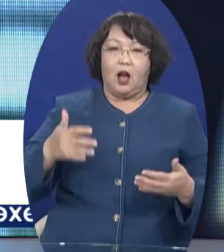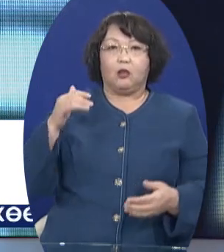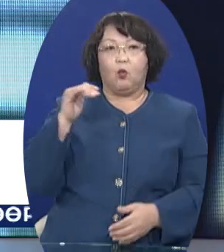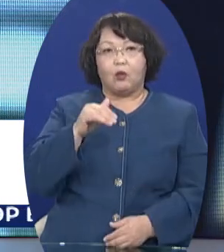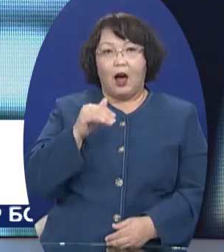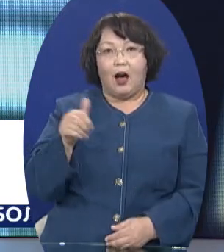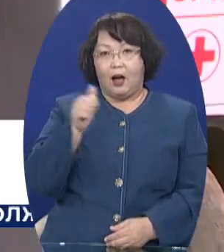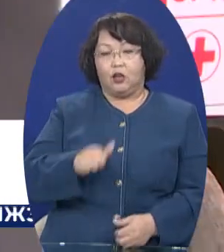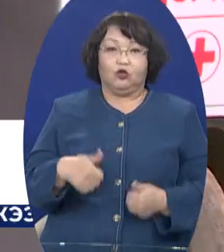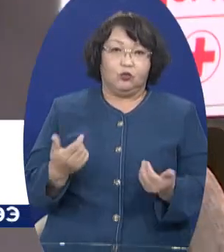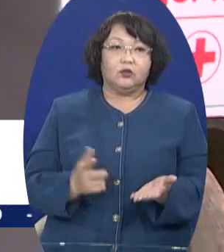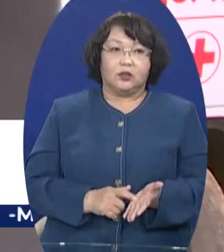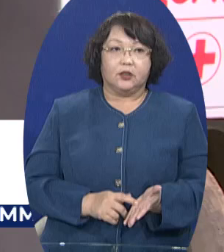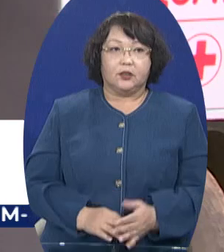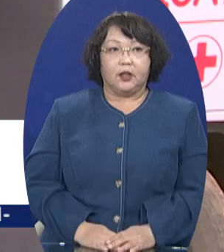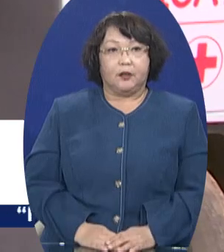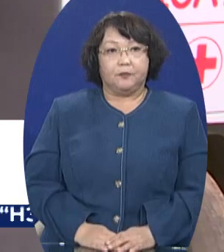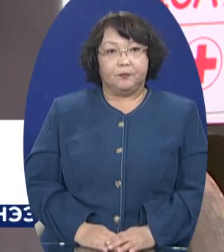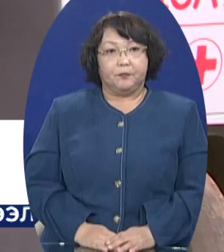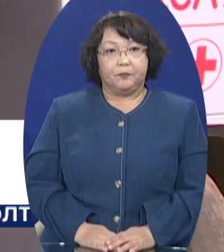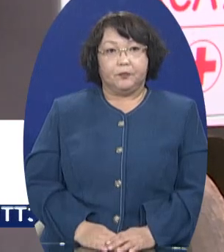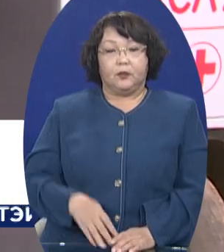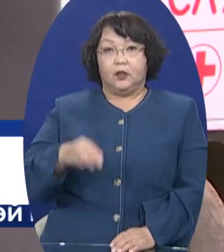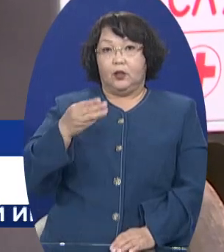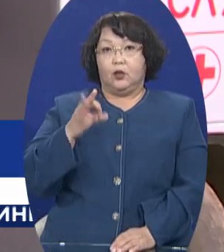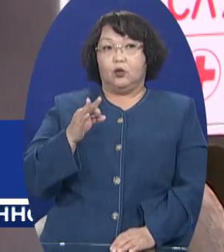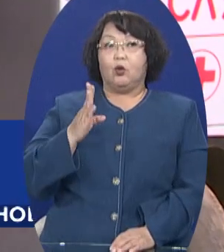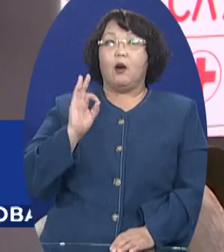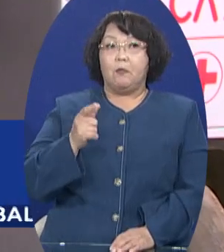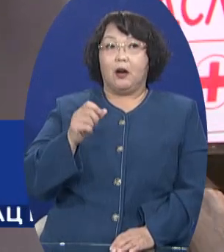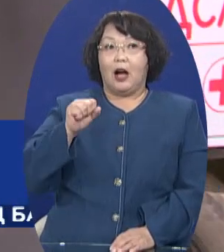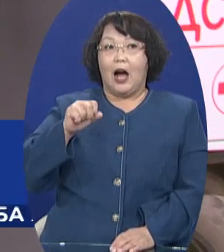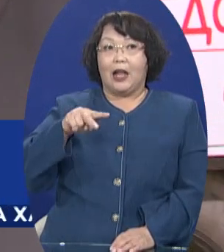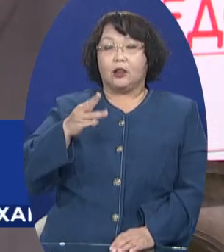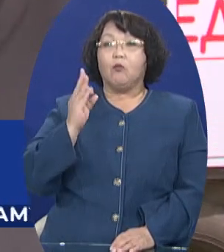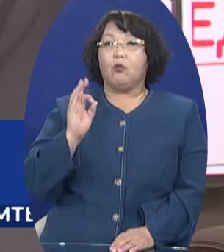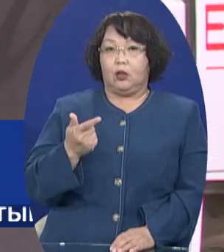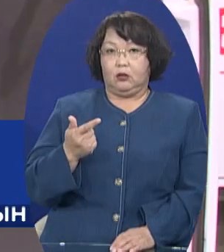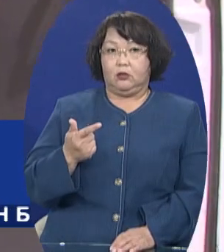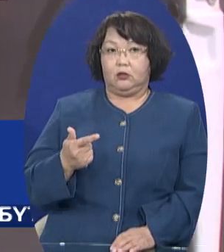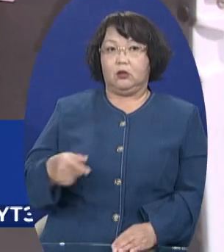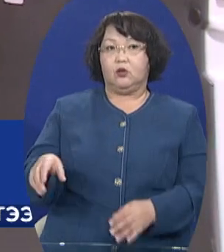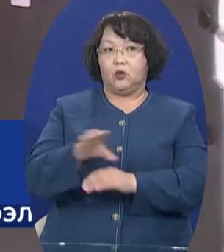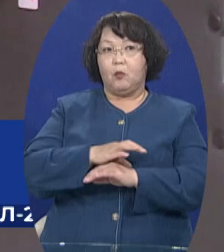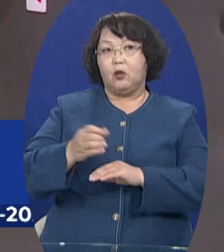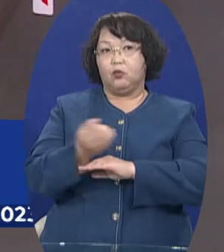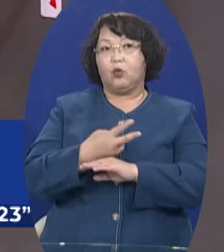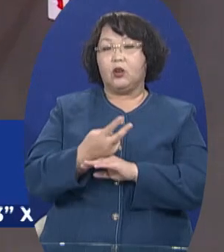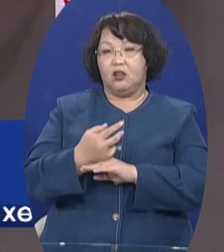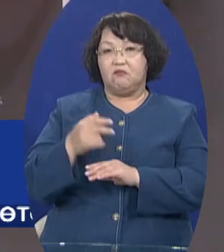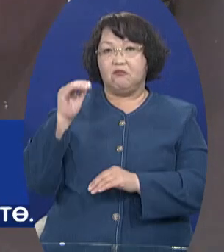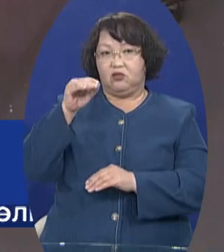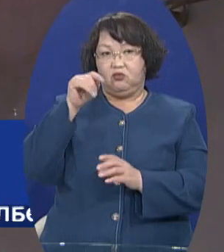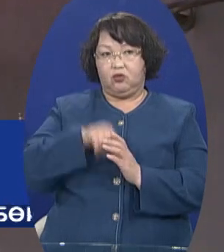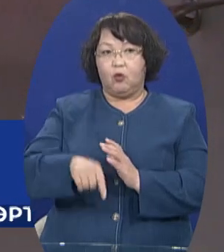байна. За эрхэм үзэгчдээ би Төв аймгийн Алтан Болог сумын эрүүл мэндийн төвийн түргэн цусламжийн машин дотор сууж байна. Тэгээ миний хажид байгаа